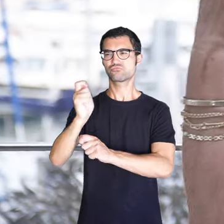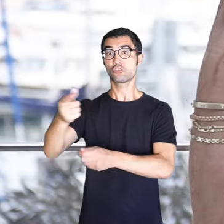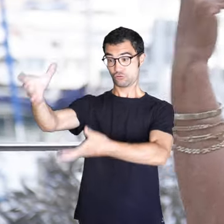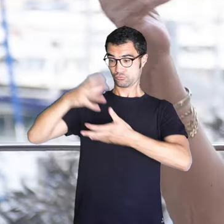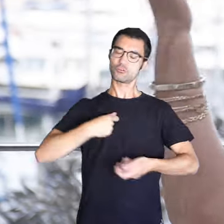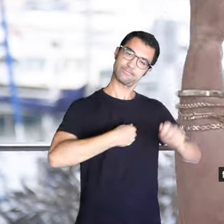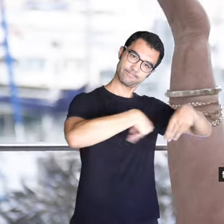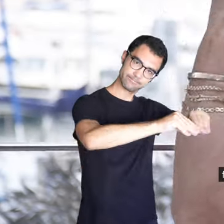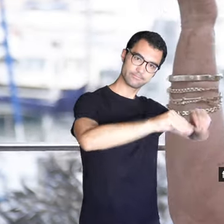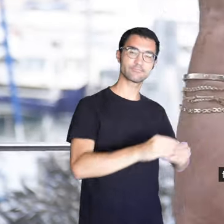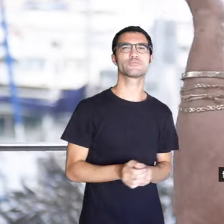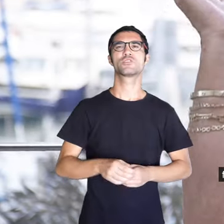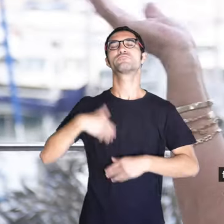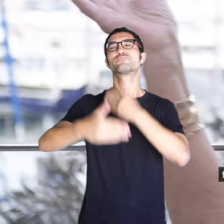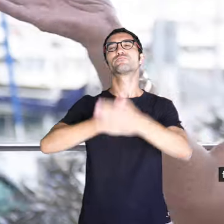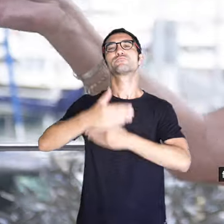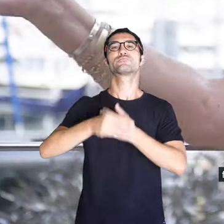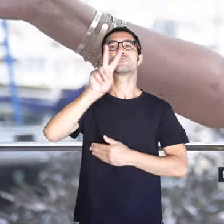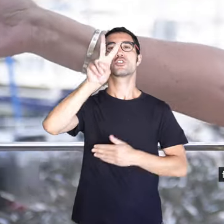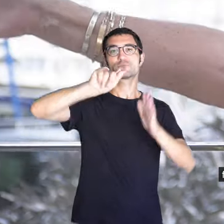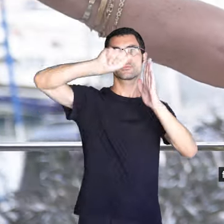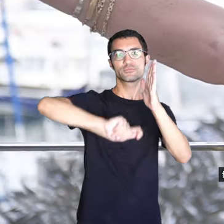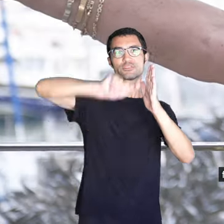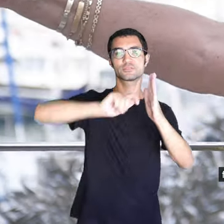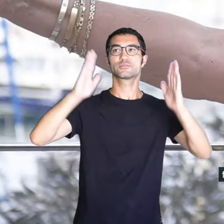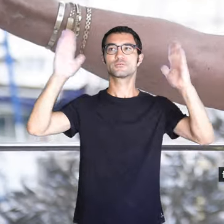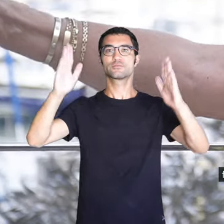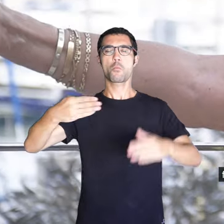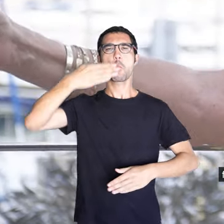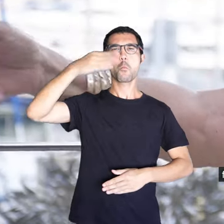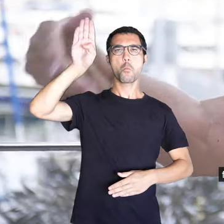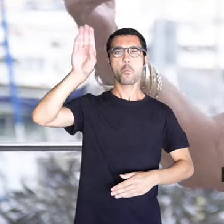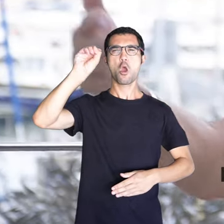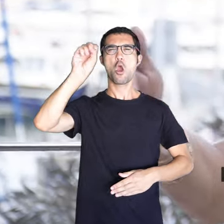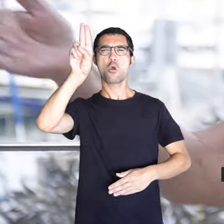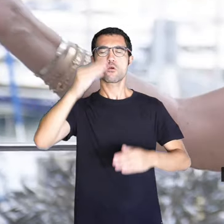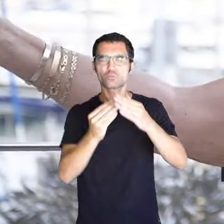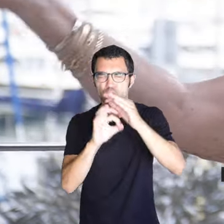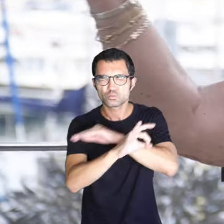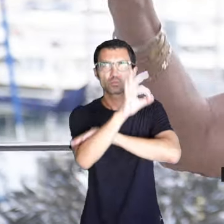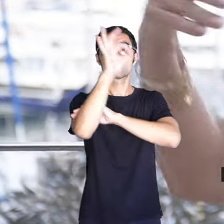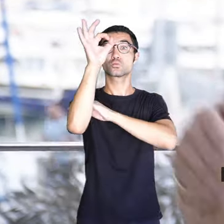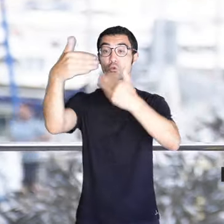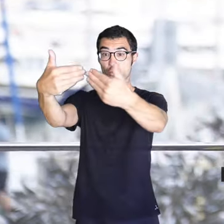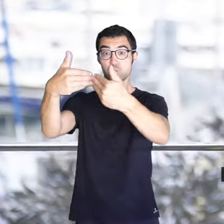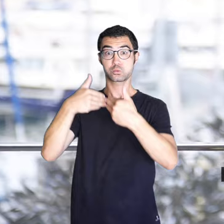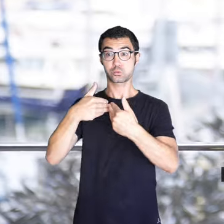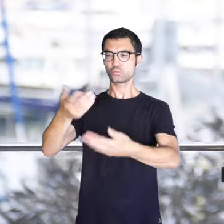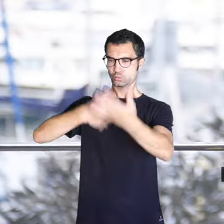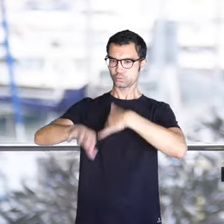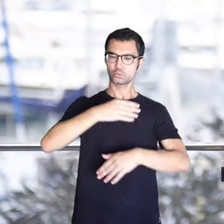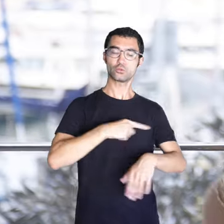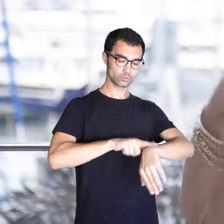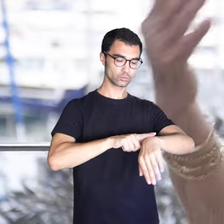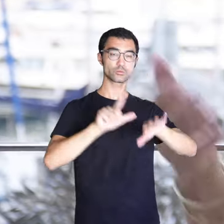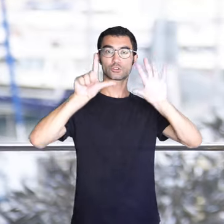anava a comprar peix a les altres barques, a les de bau que arribaven els de matí, per anar a menjar després a les 7 i per dur-me l'espai de